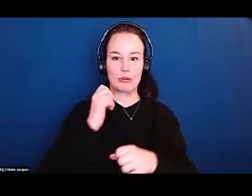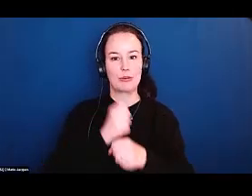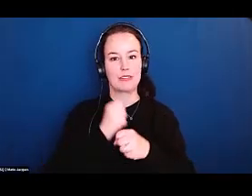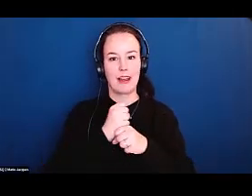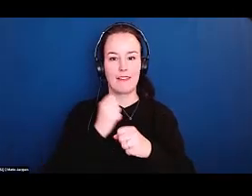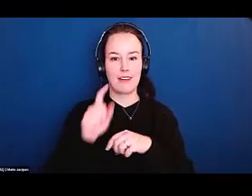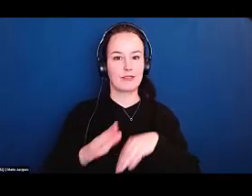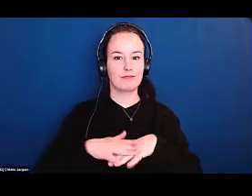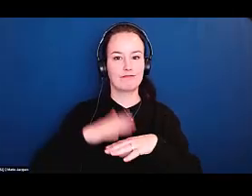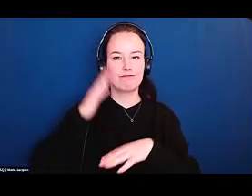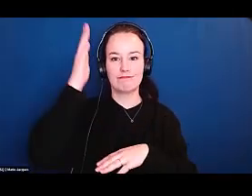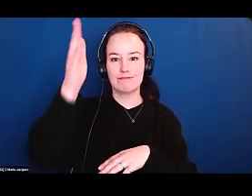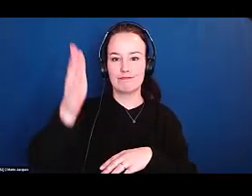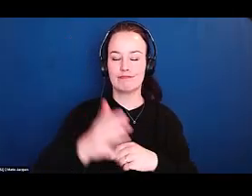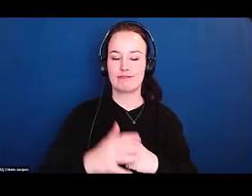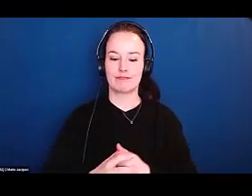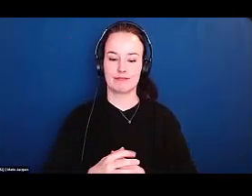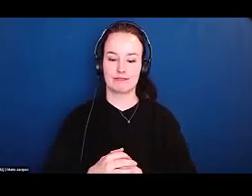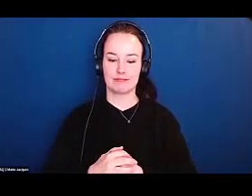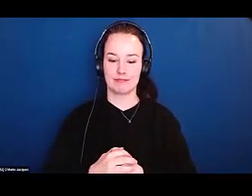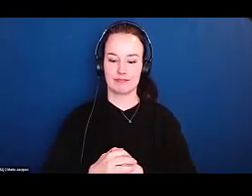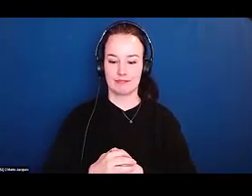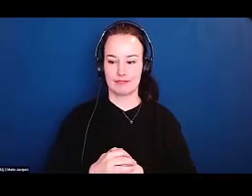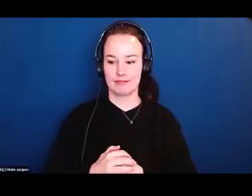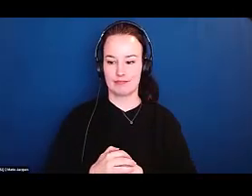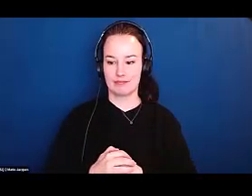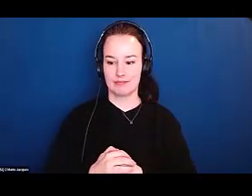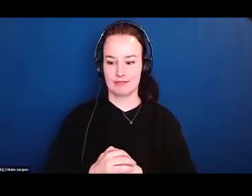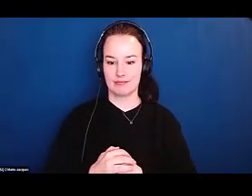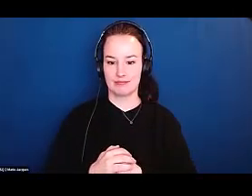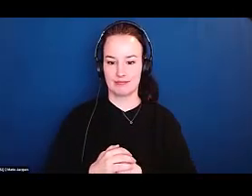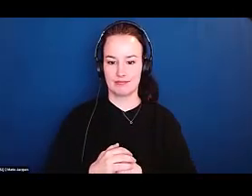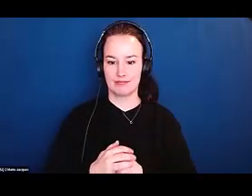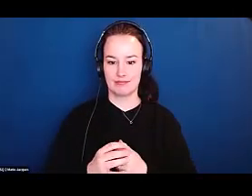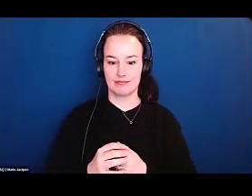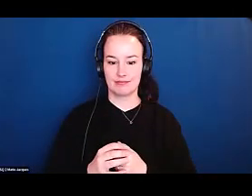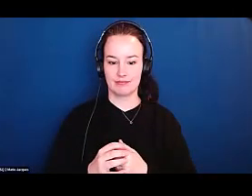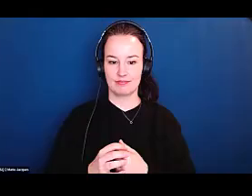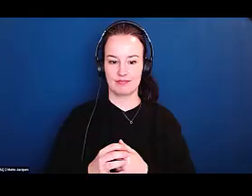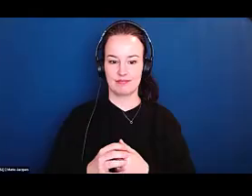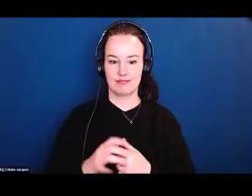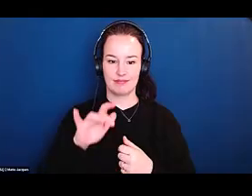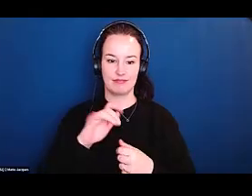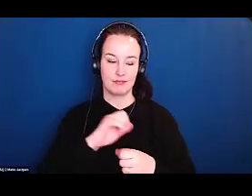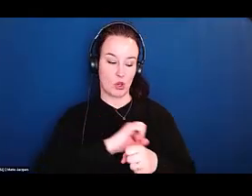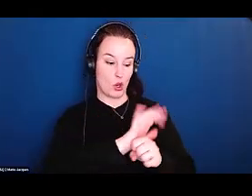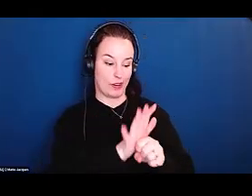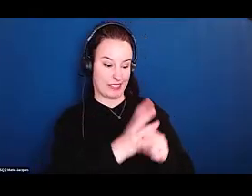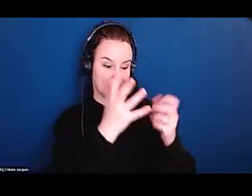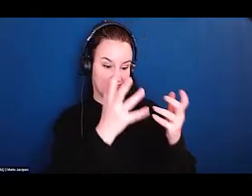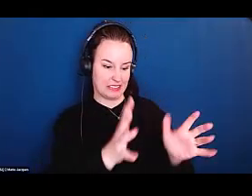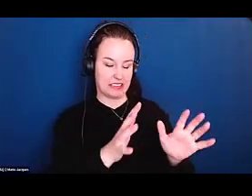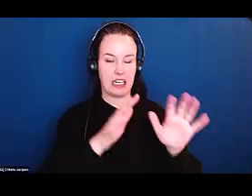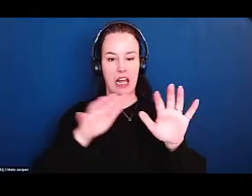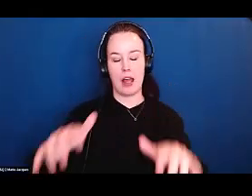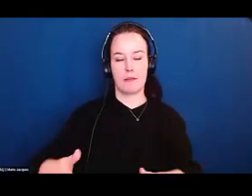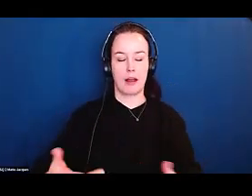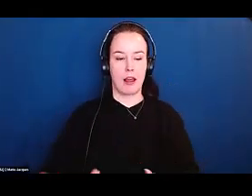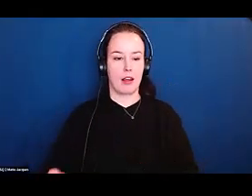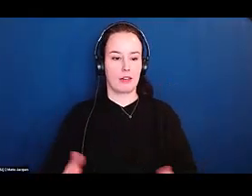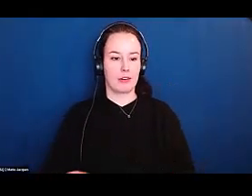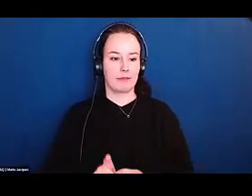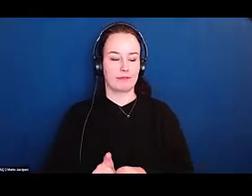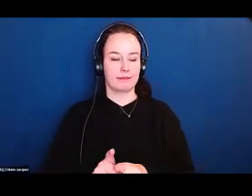venir. Cela a renouvelé, surtout après la COVID, cela a